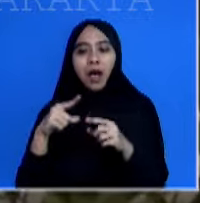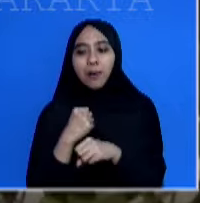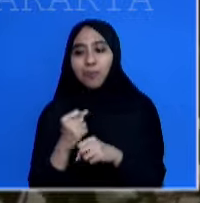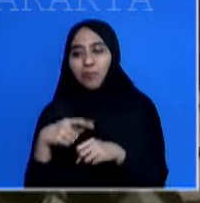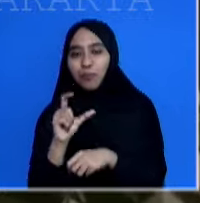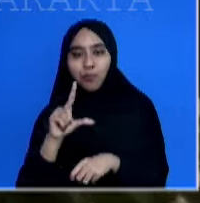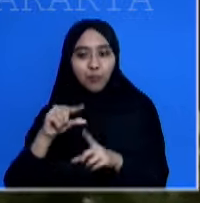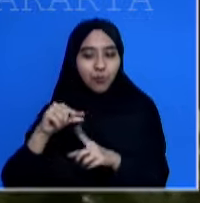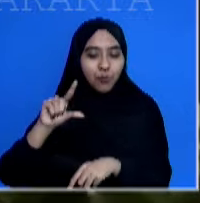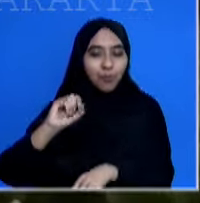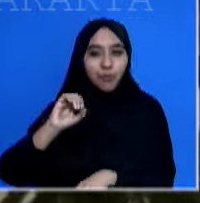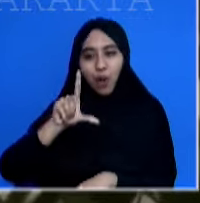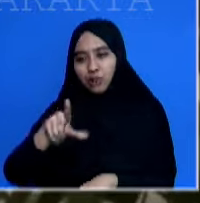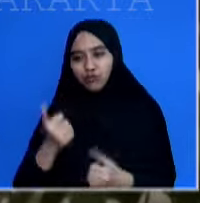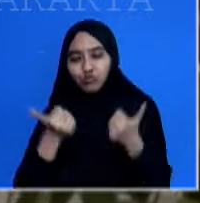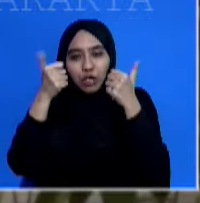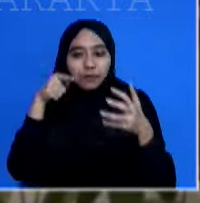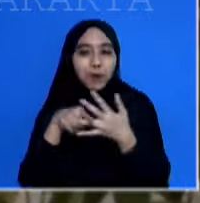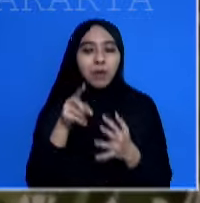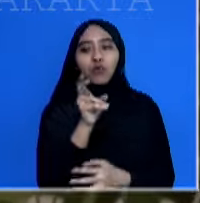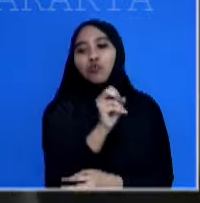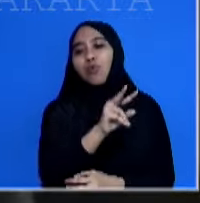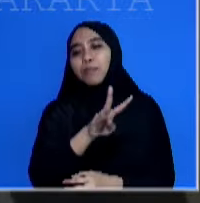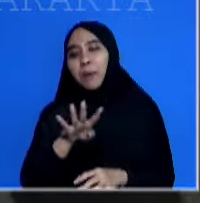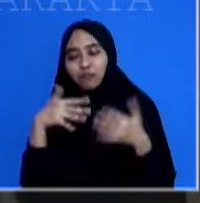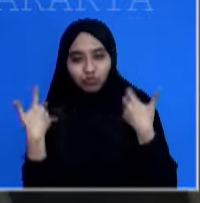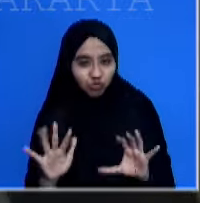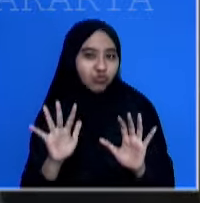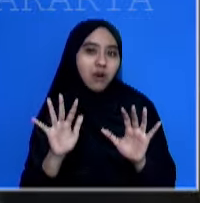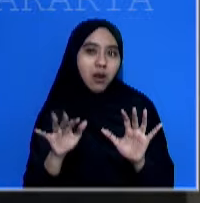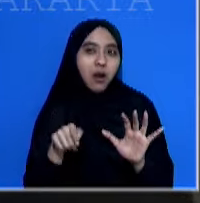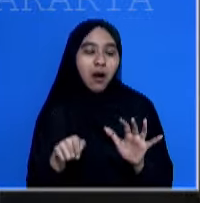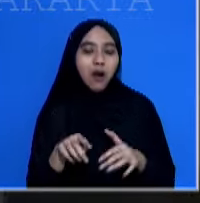2024 di Kota Yogyakarta. Agung Nugroho dan Arif Heriawan melaporkan.